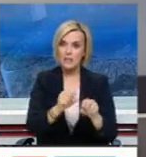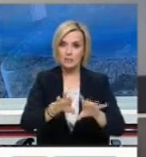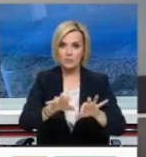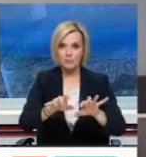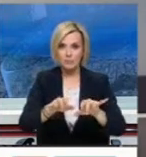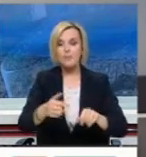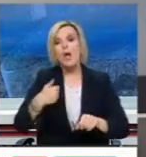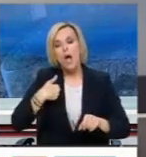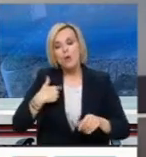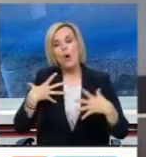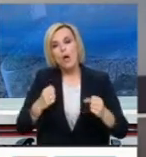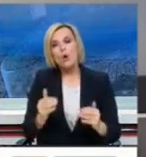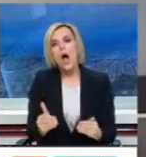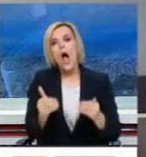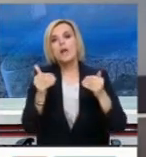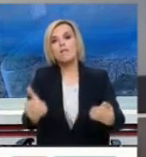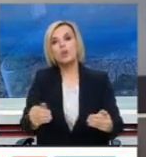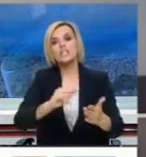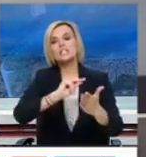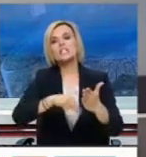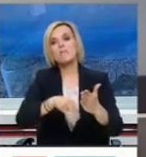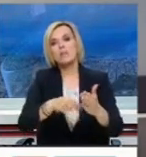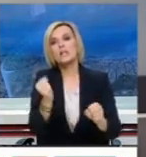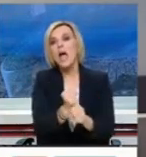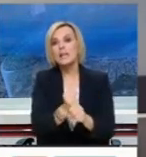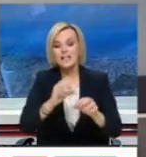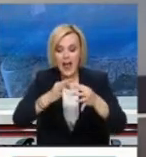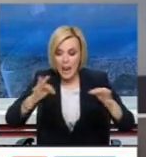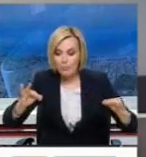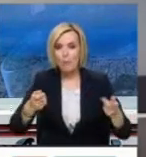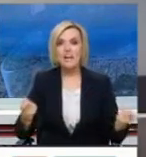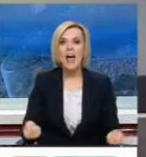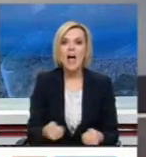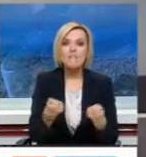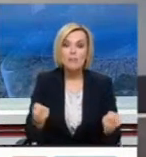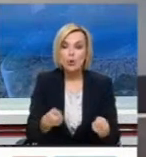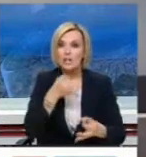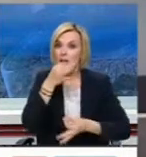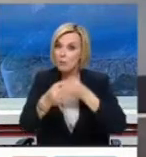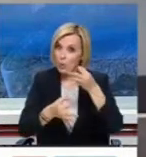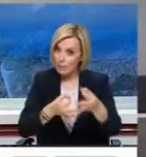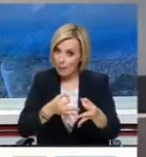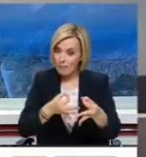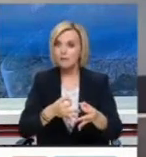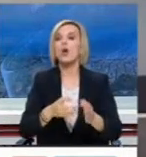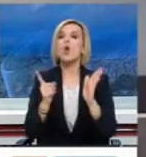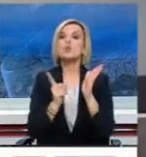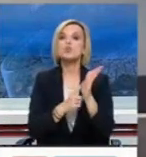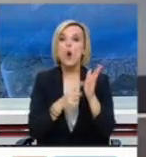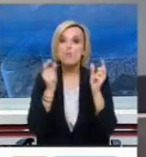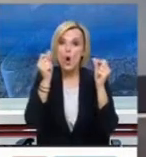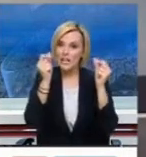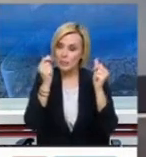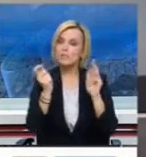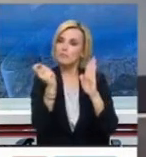έχει ανασταλεί η σύμβαση εργασίας του. Οι λεπτομέρειες της εφαρμογής των όσων είπα θα οριστούν νομοθετικά και